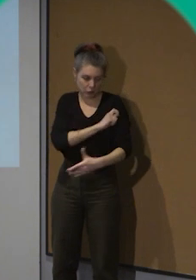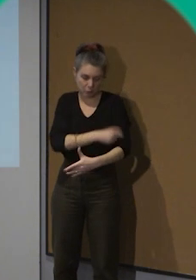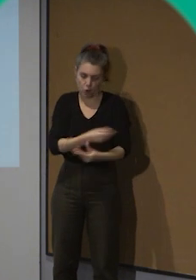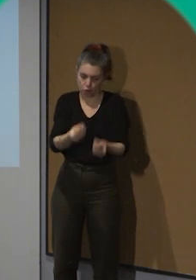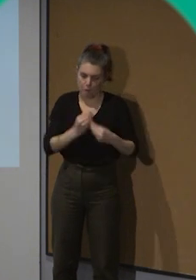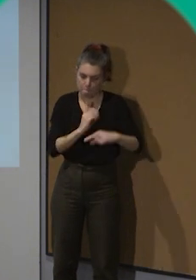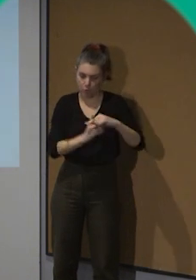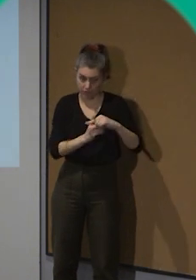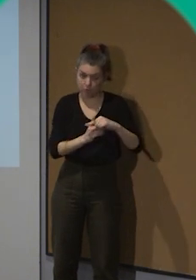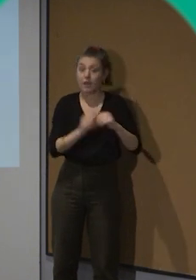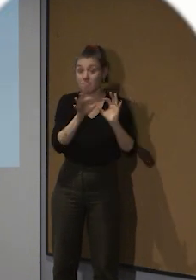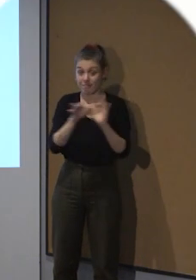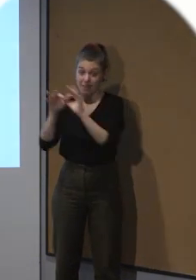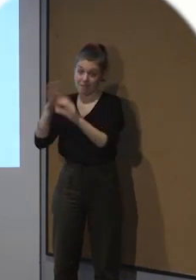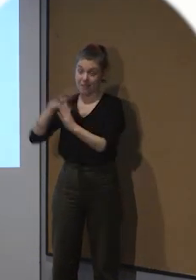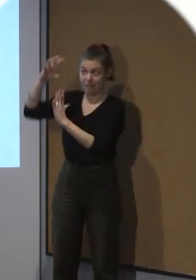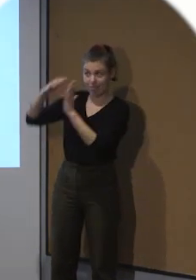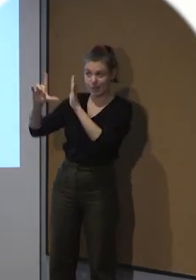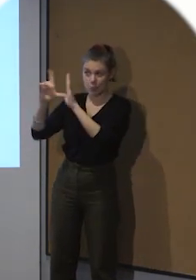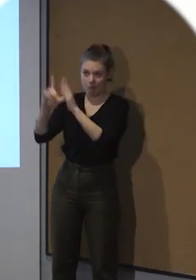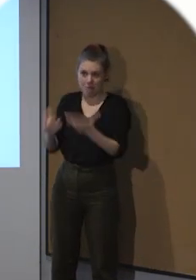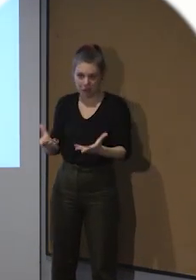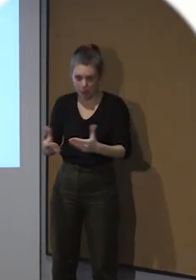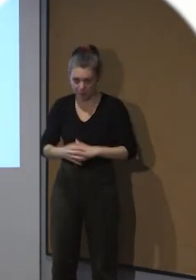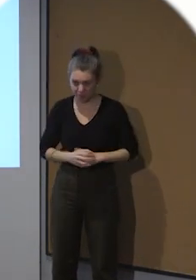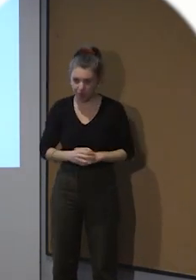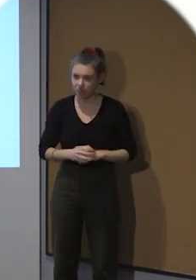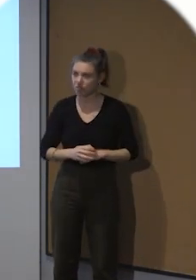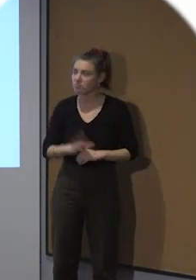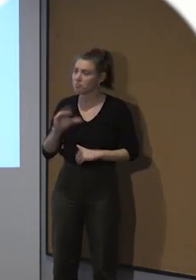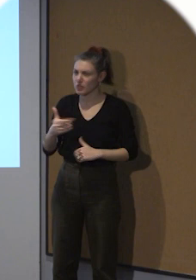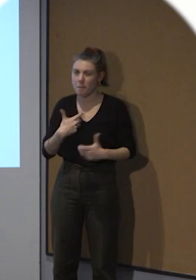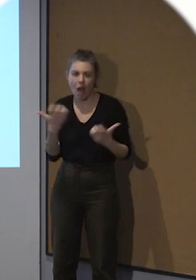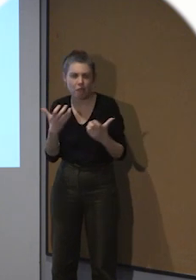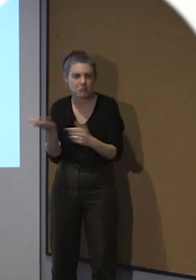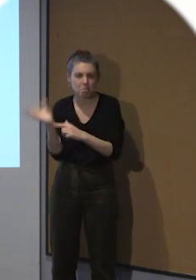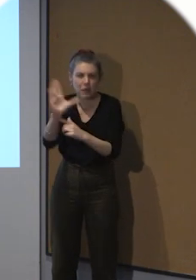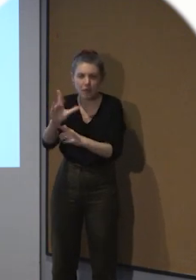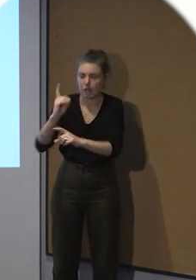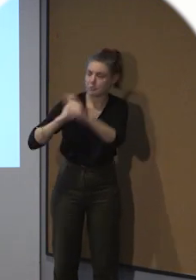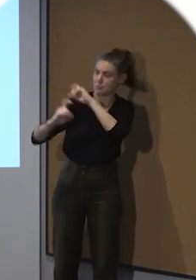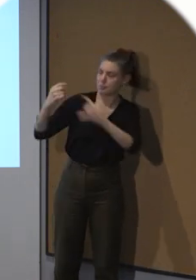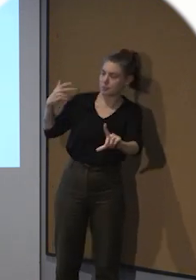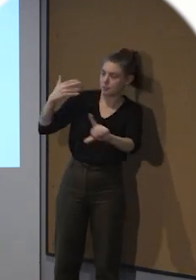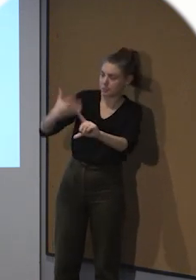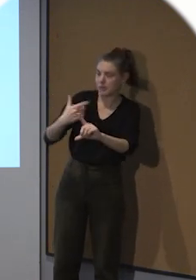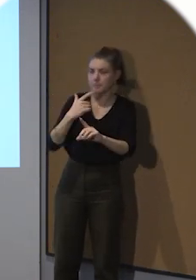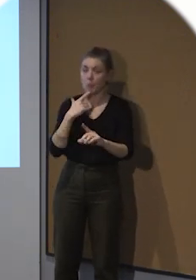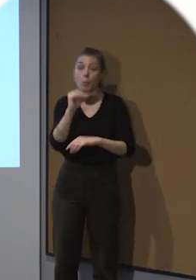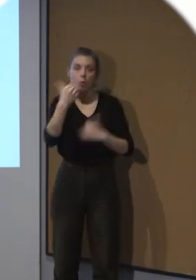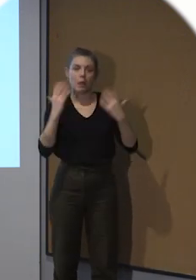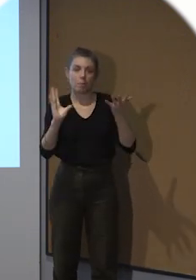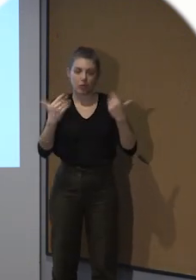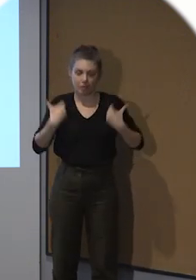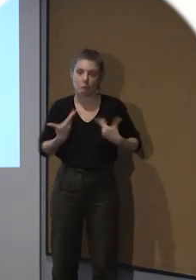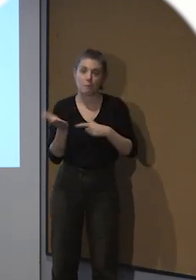peu le parcours. Je voulais mettre une diapositive pour nous présenter. Donc, nous